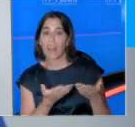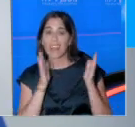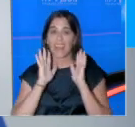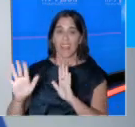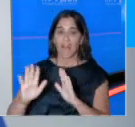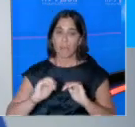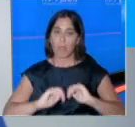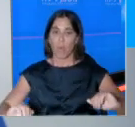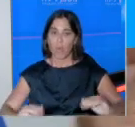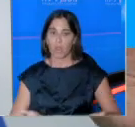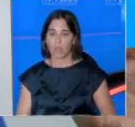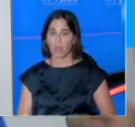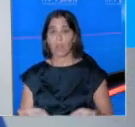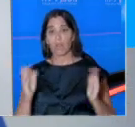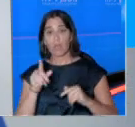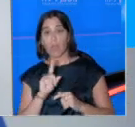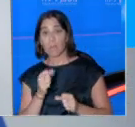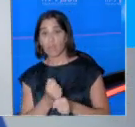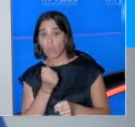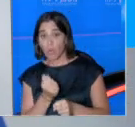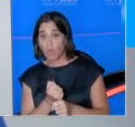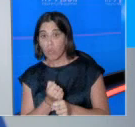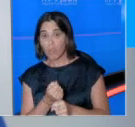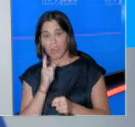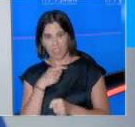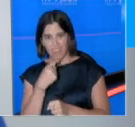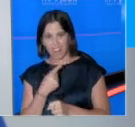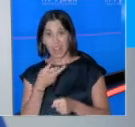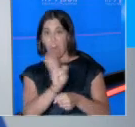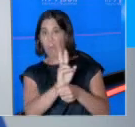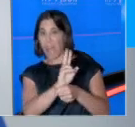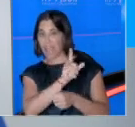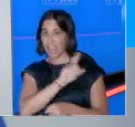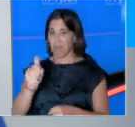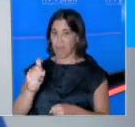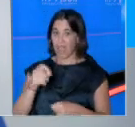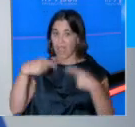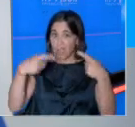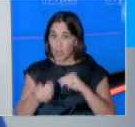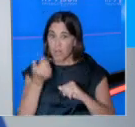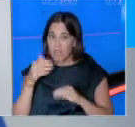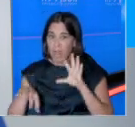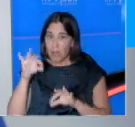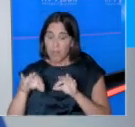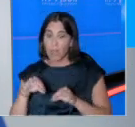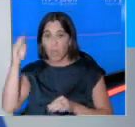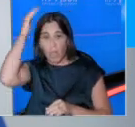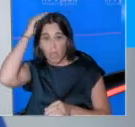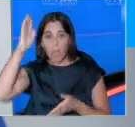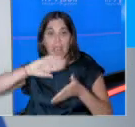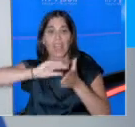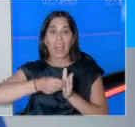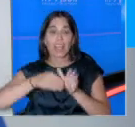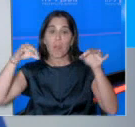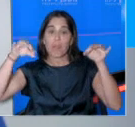ולפילוג. וגם מי שמחולל, אני חייב להגיד, את הונאת המאה. יום לפני הבחירות בנט חתם על מסמך בשידור